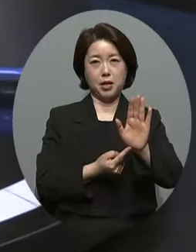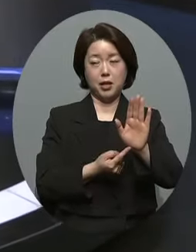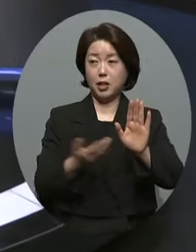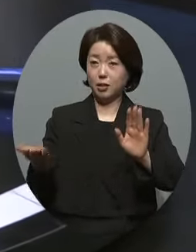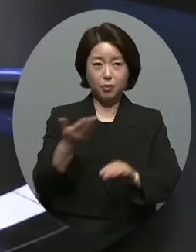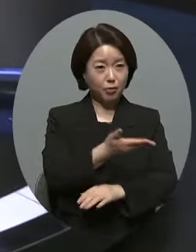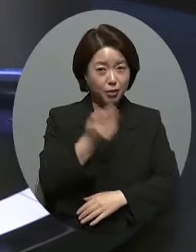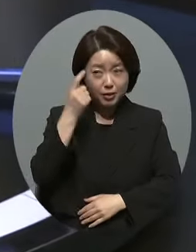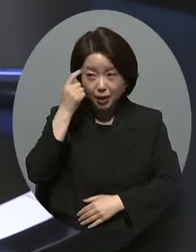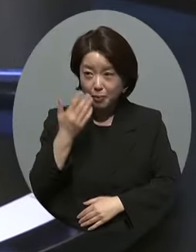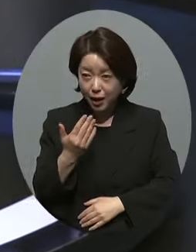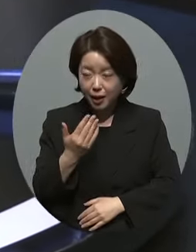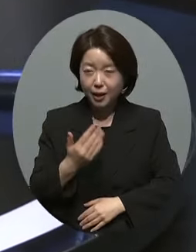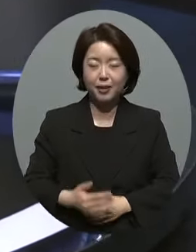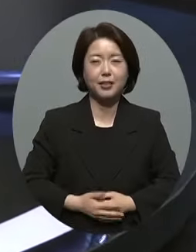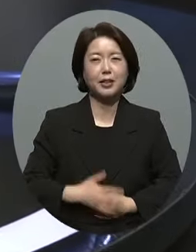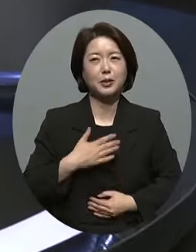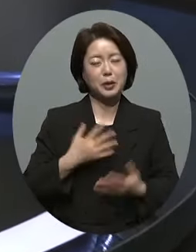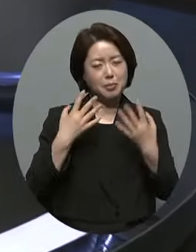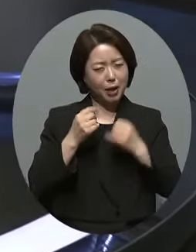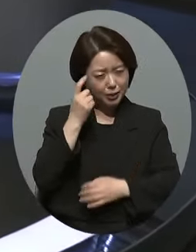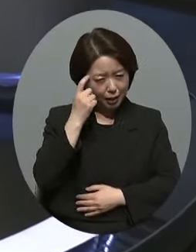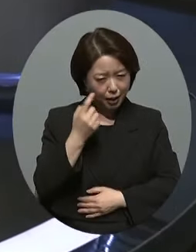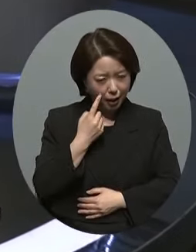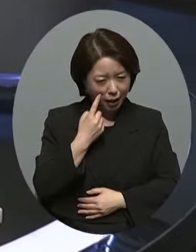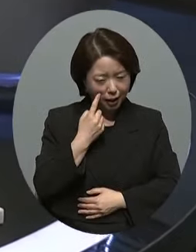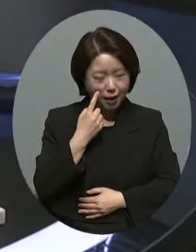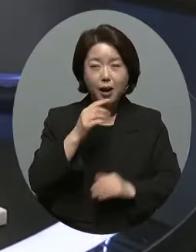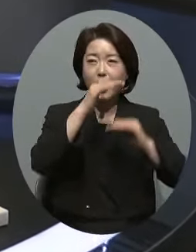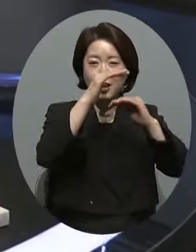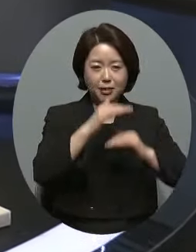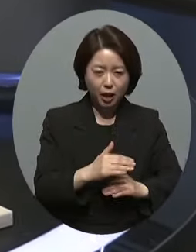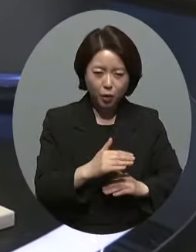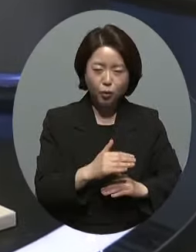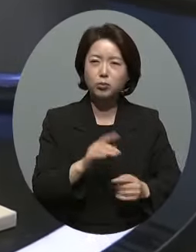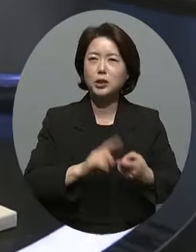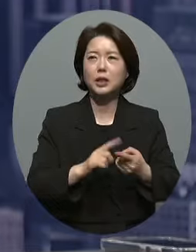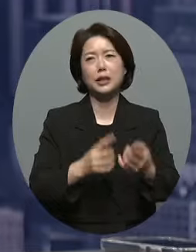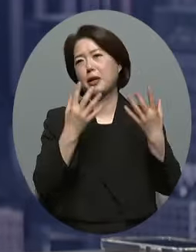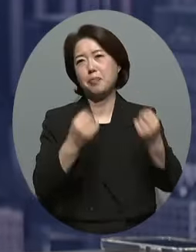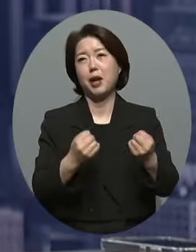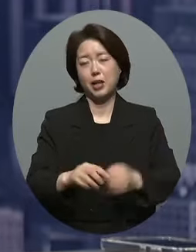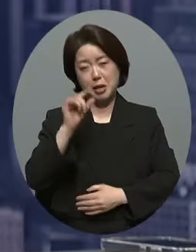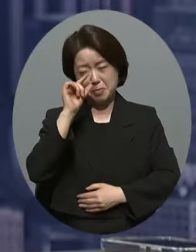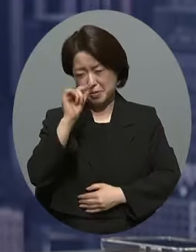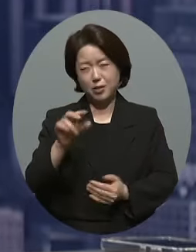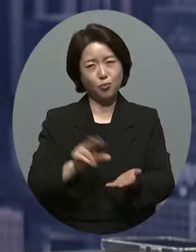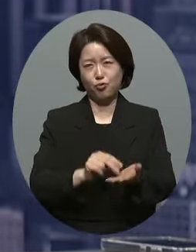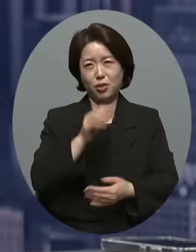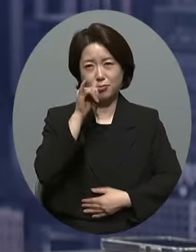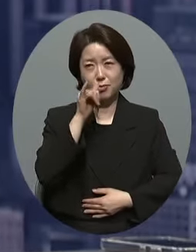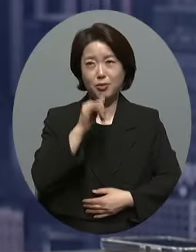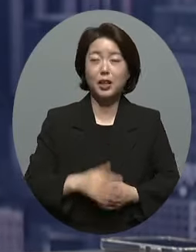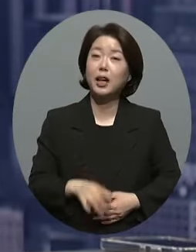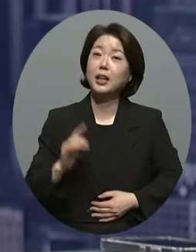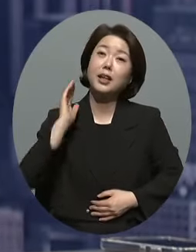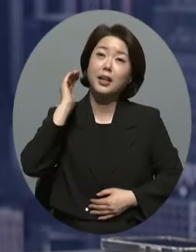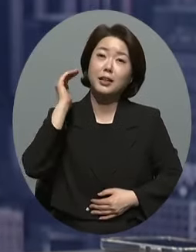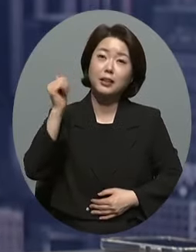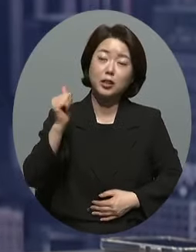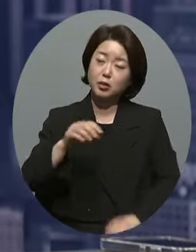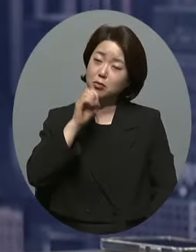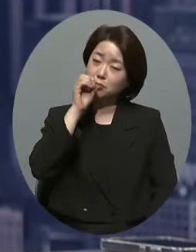해 보실 수 있을까요 그런데 저도 많은 생각을 해봤는데요이 내용 자체가 너무 많고 또 민감한 문제가 있고 이것이 대통령께서